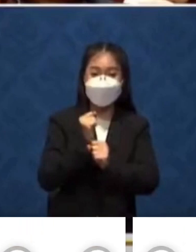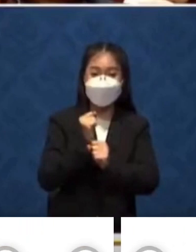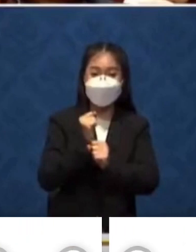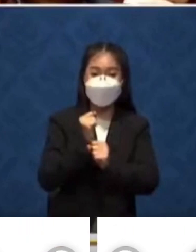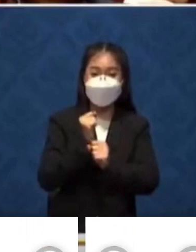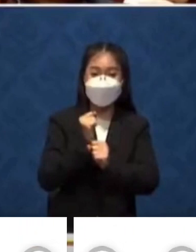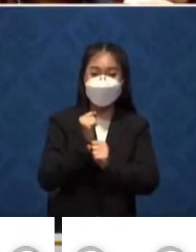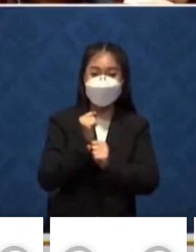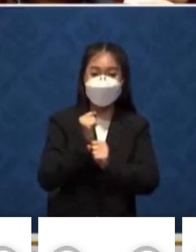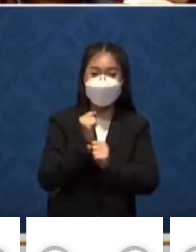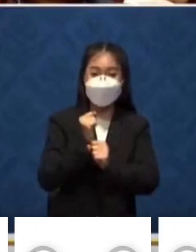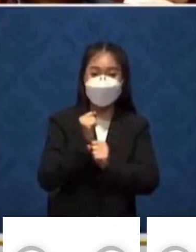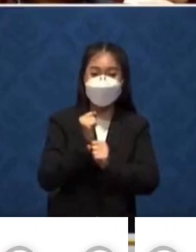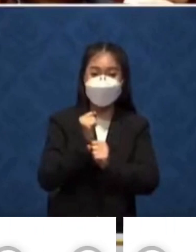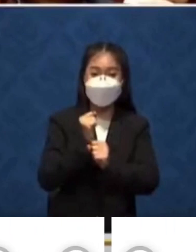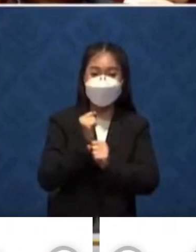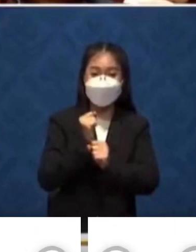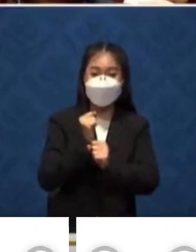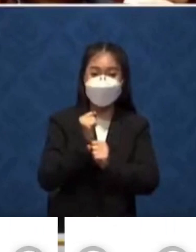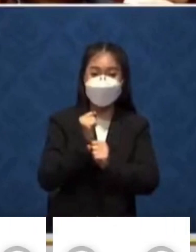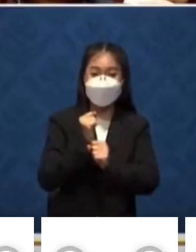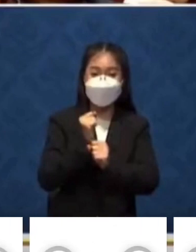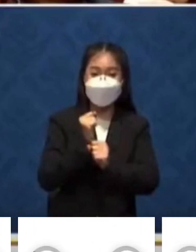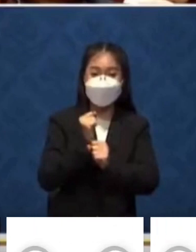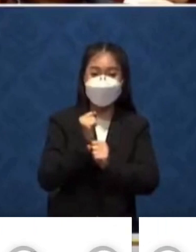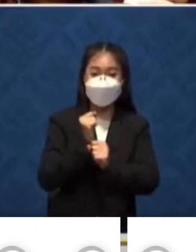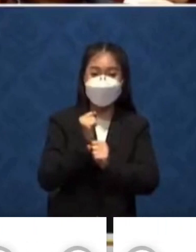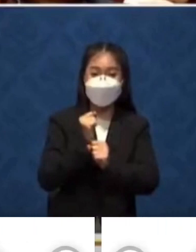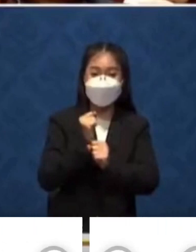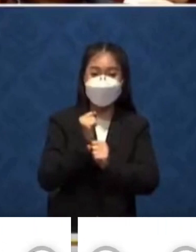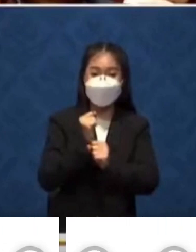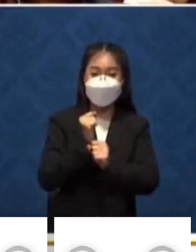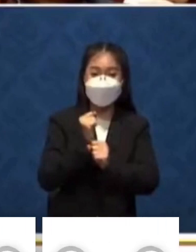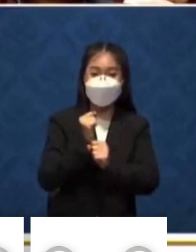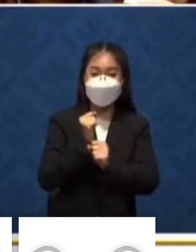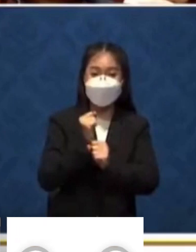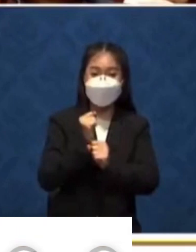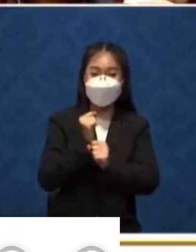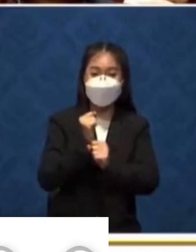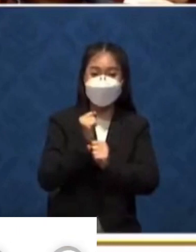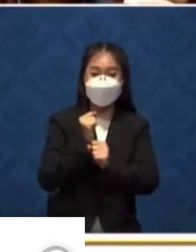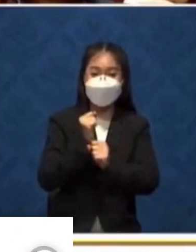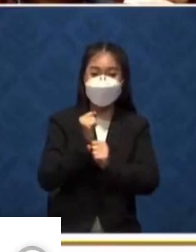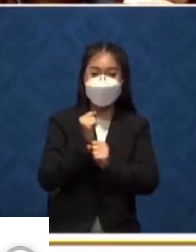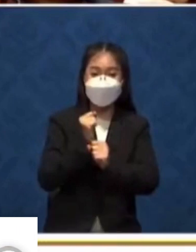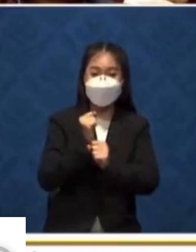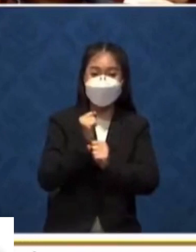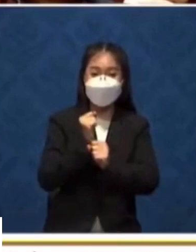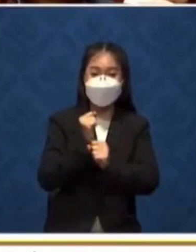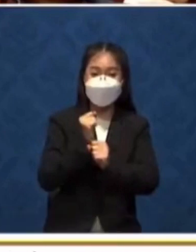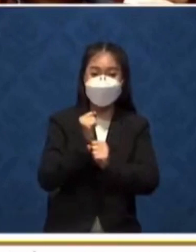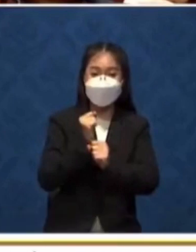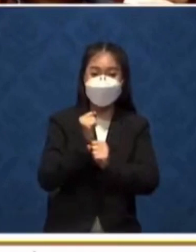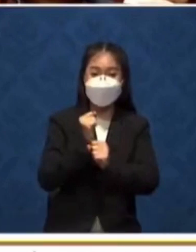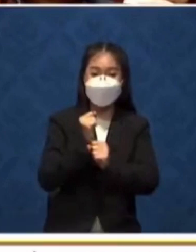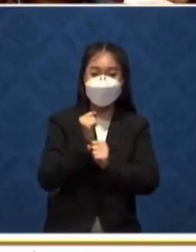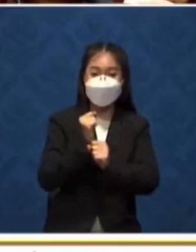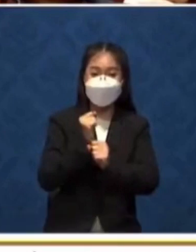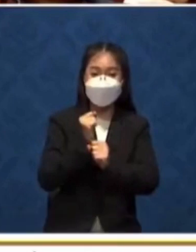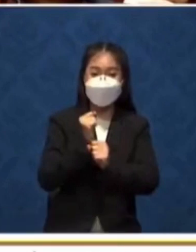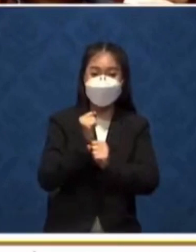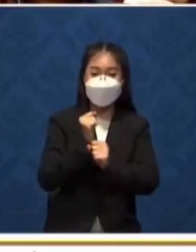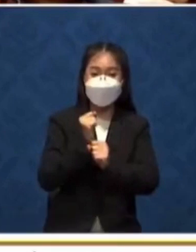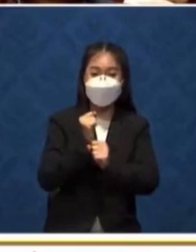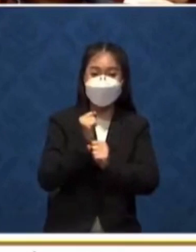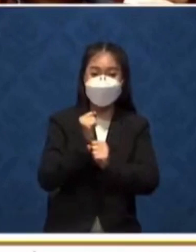าพูดเนี่ยคุณส่วนจำได้ไหมฮะเรื่องของมาตรา12ตั้งแต่ปี2563เป็นต้นมากลุ่มที่ปลุก